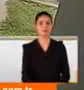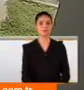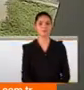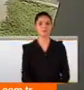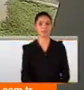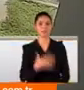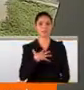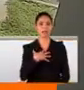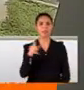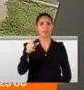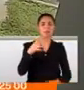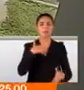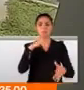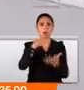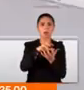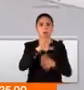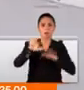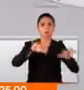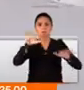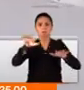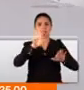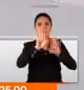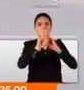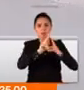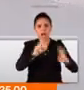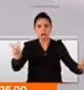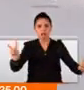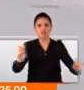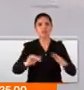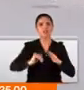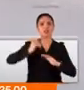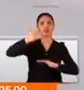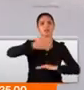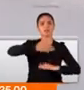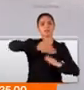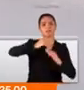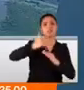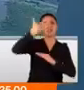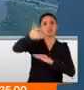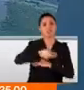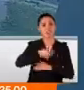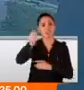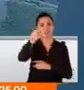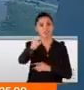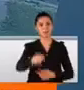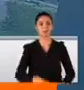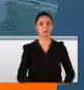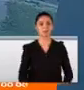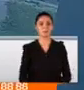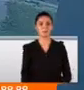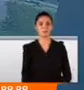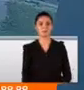Bir ninja kaplumbağa gibi sürgülü kapıyı sırtlandı, yeterince açtıktan sonra da kendini dışarı attı.